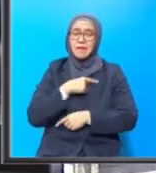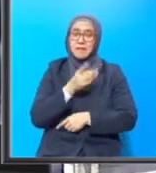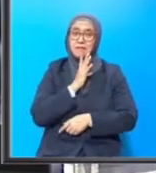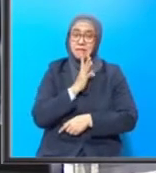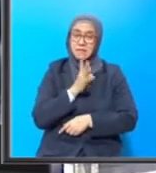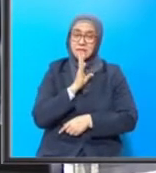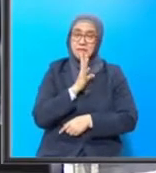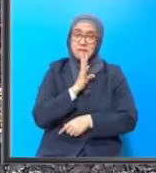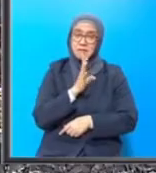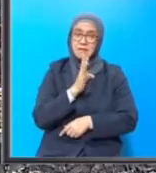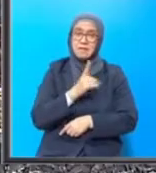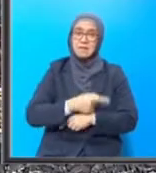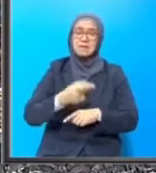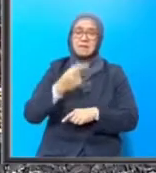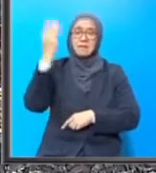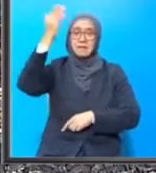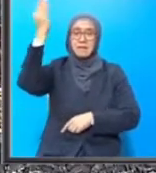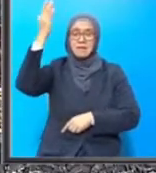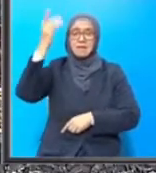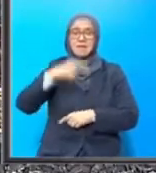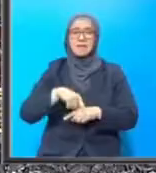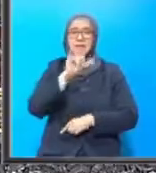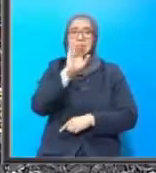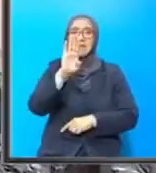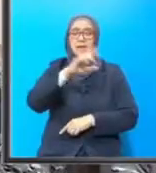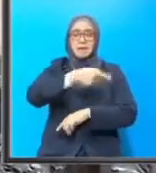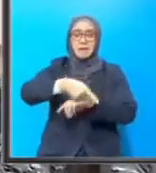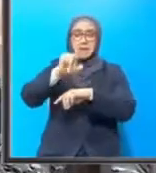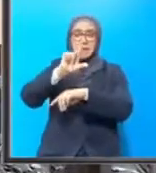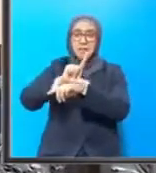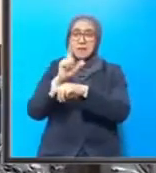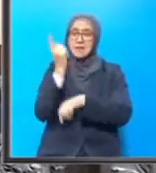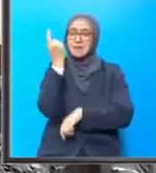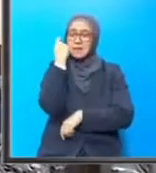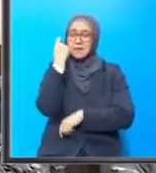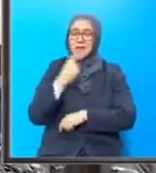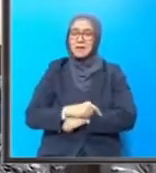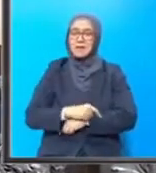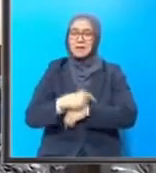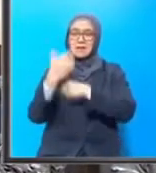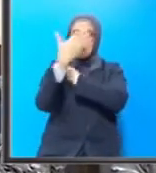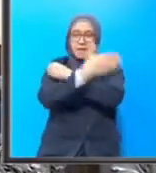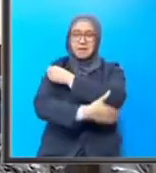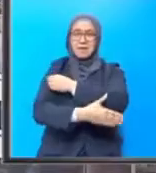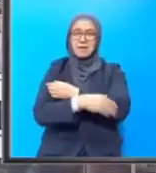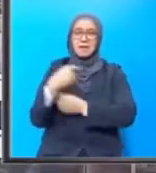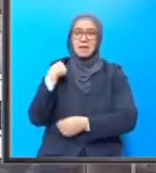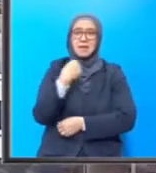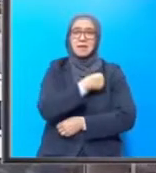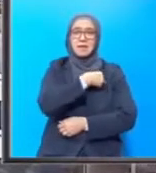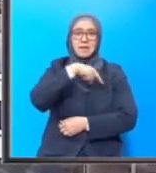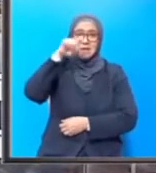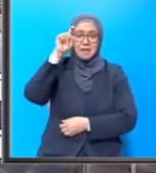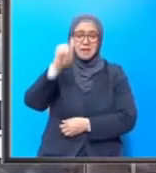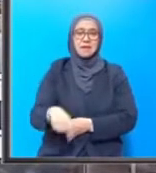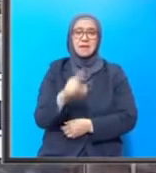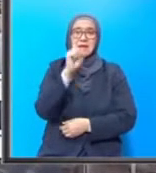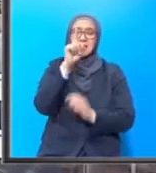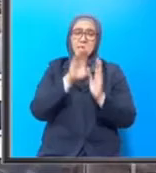Langkawi sekejap tadi bahwa negara kita ini perlu kepada A1